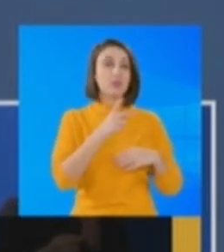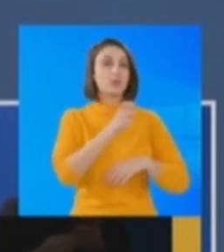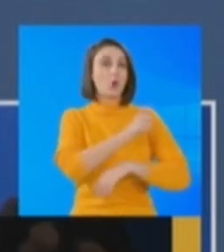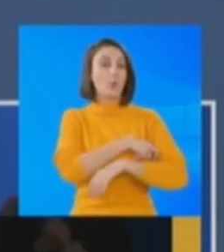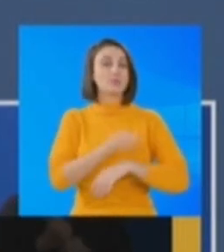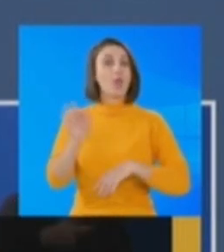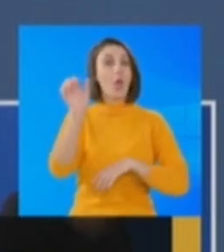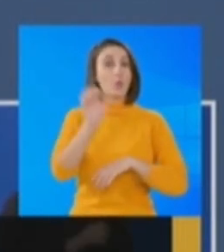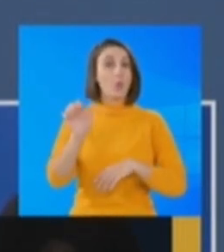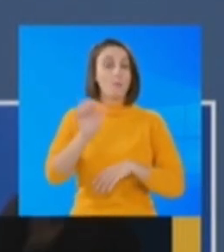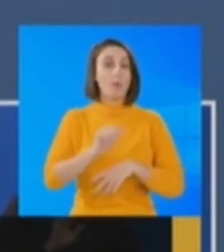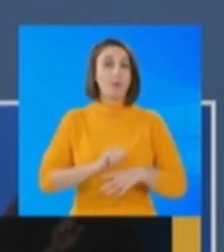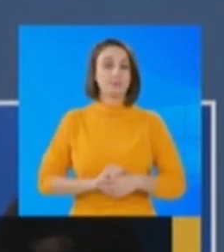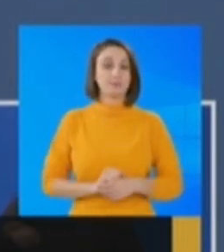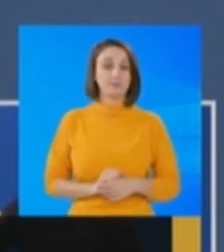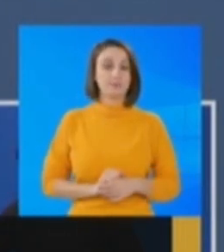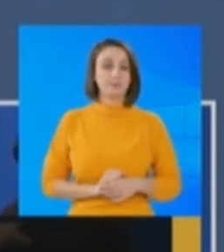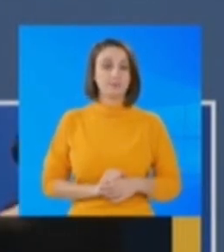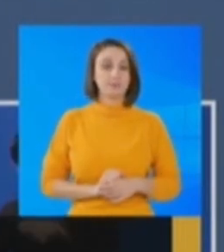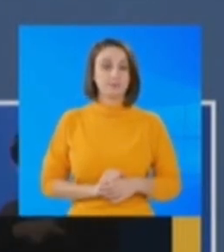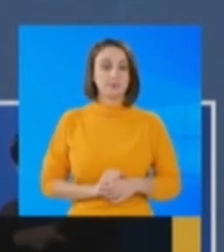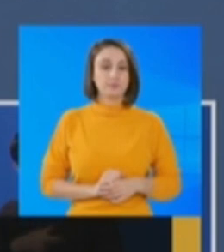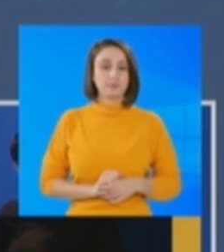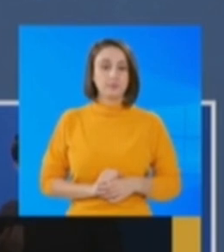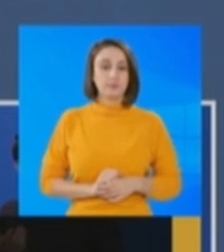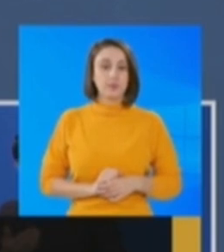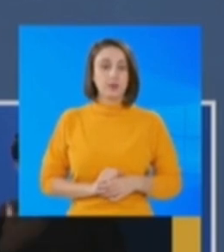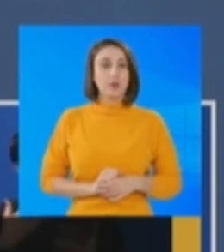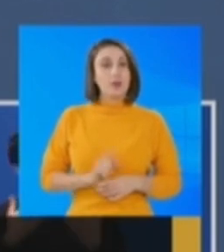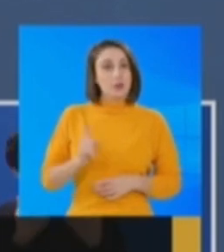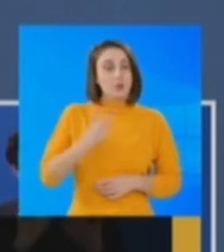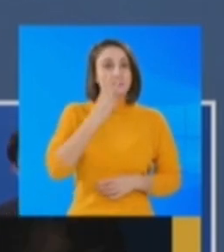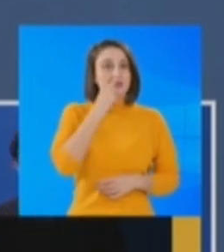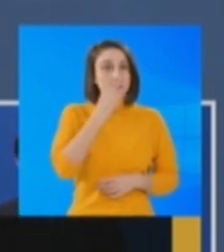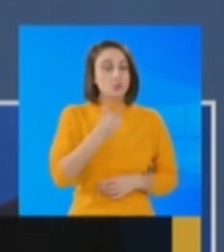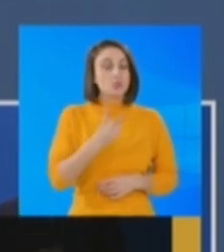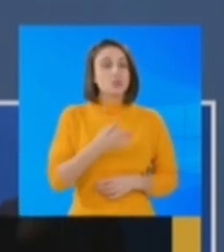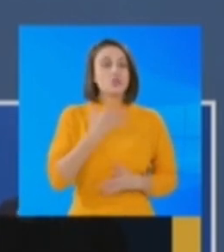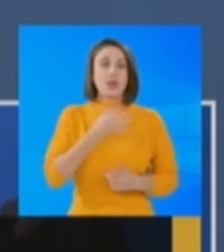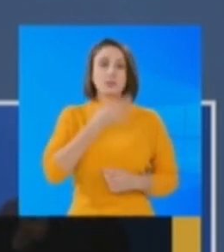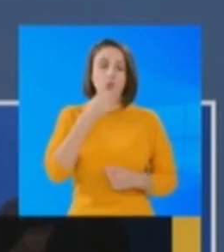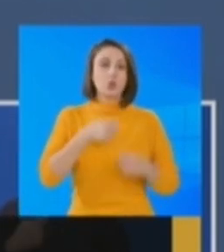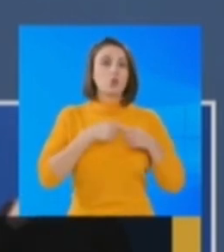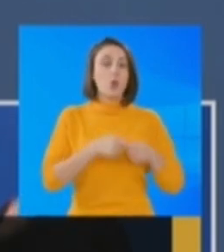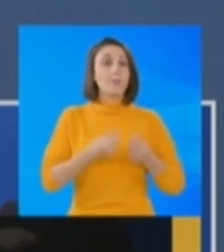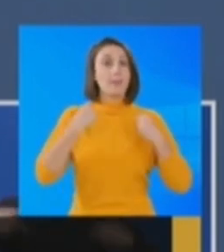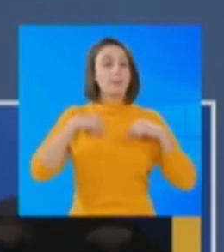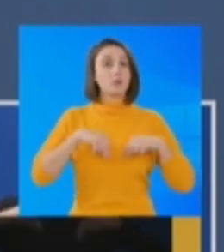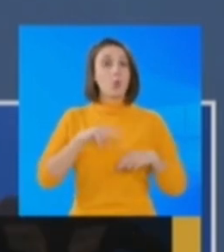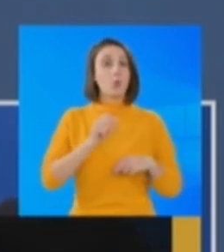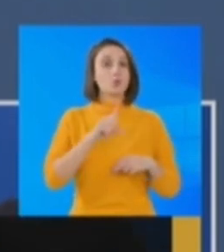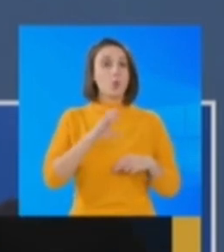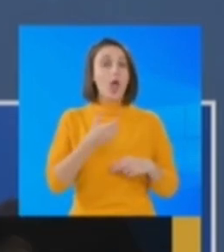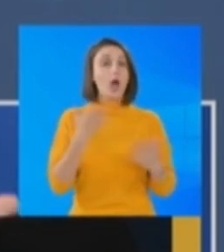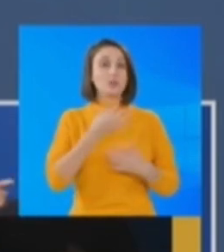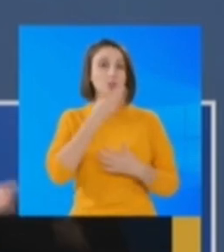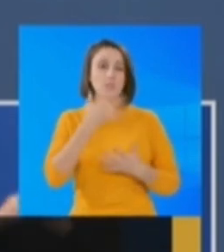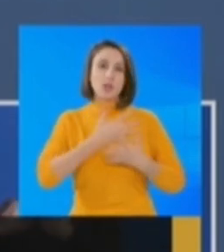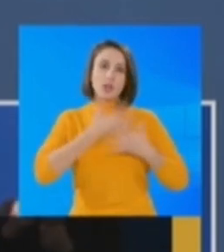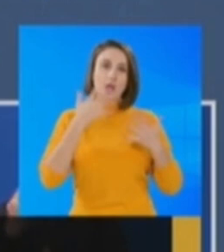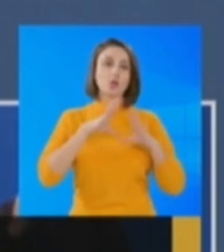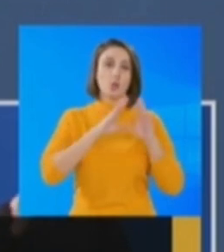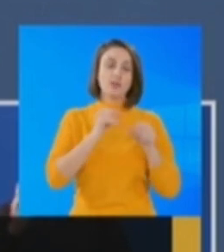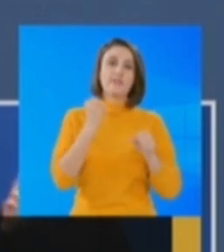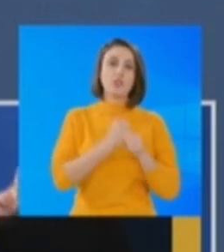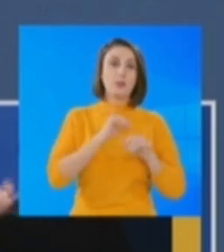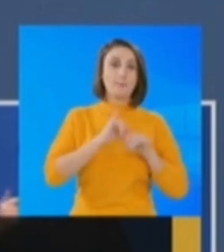de Comisia Europeană. Ați văzut și noastră și remarca doamnei președinte Ursula, care a spus foarte